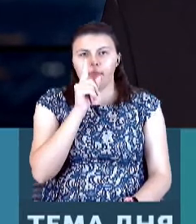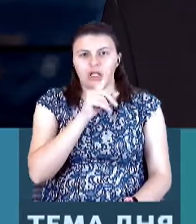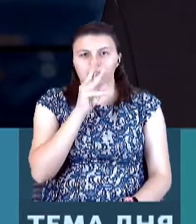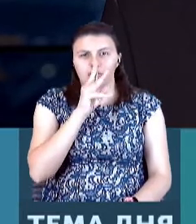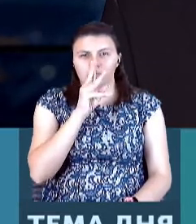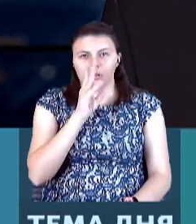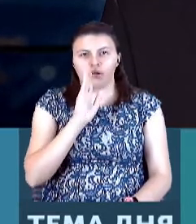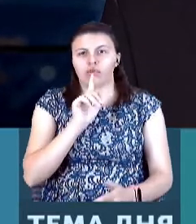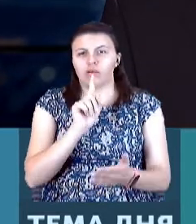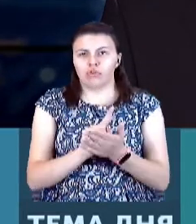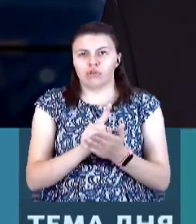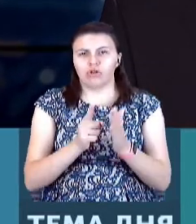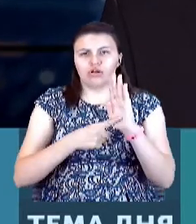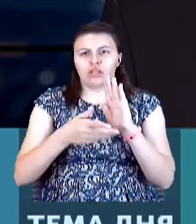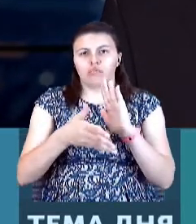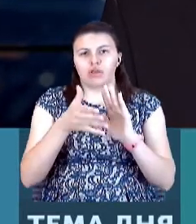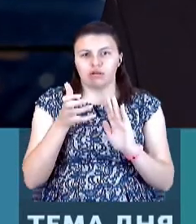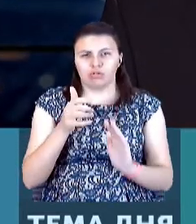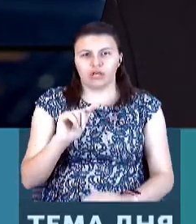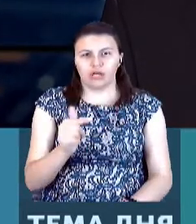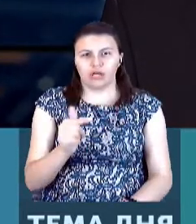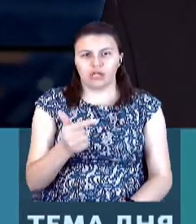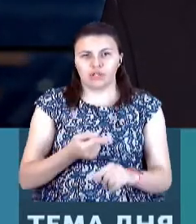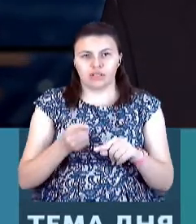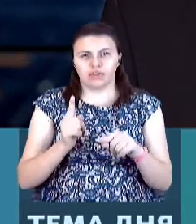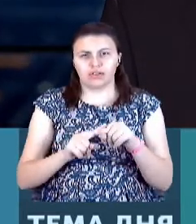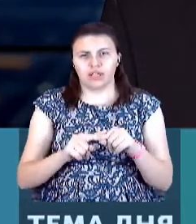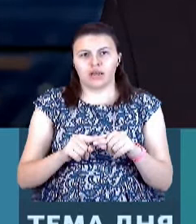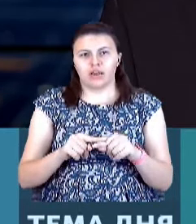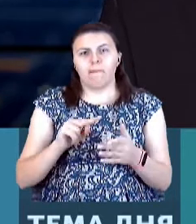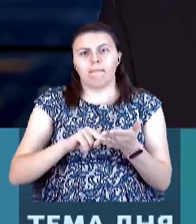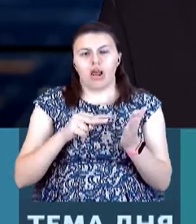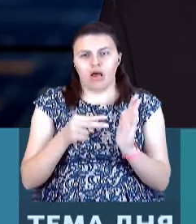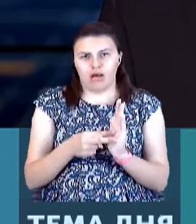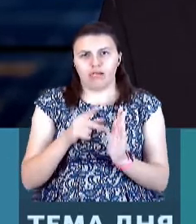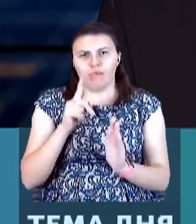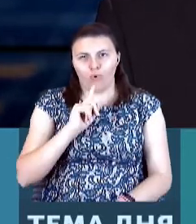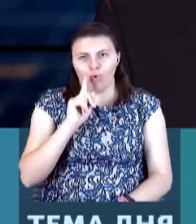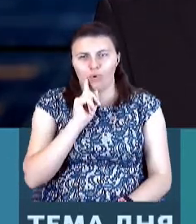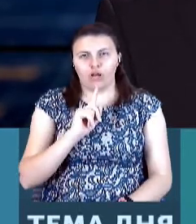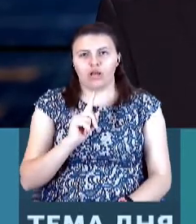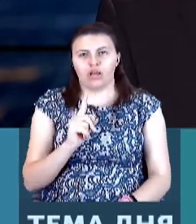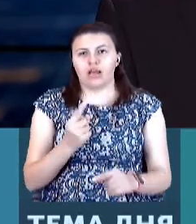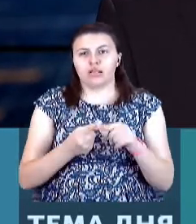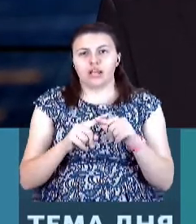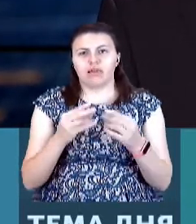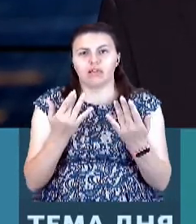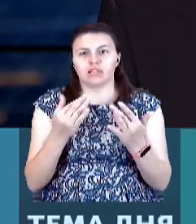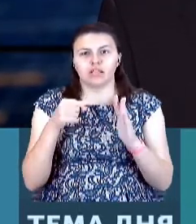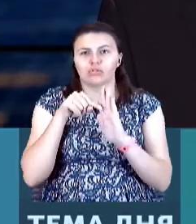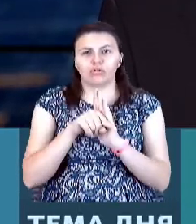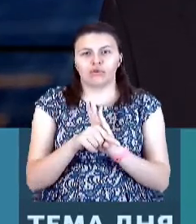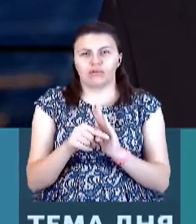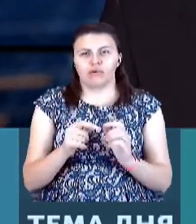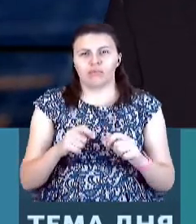заробітна плата має становити 6500 гривень. Звісно, це все ще плани. Це наскільки суттєво підвищення зарплатні,